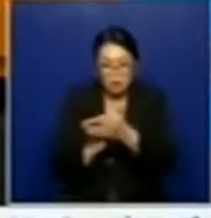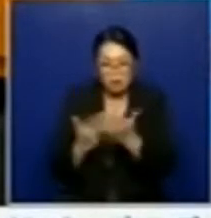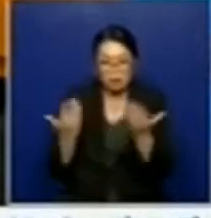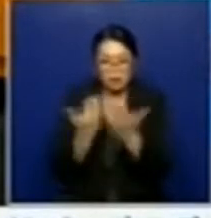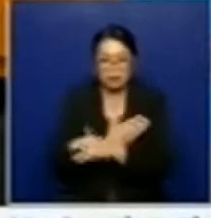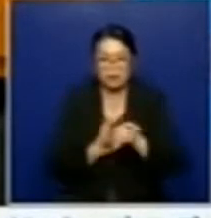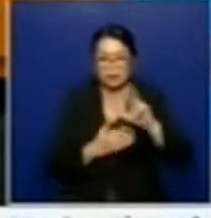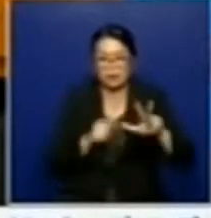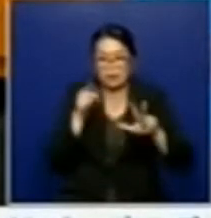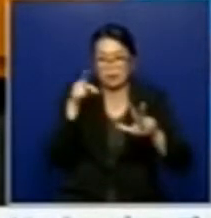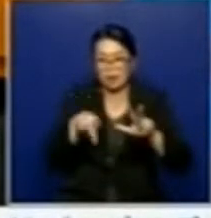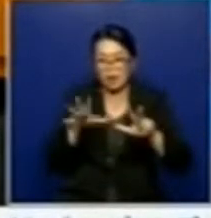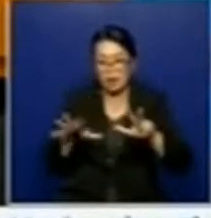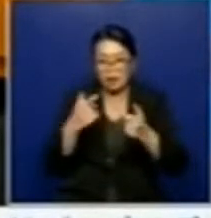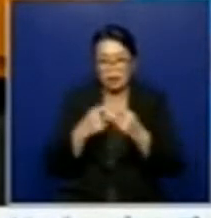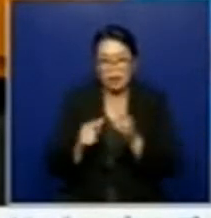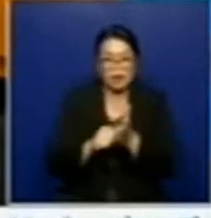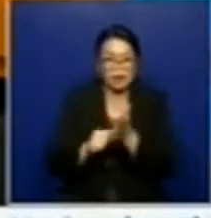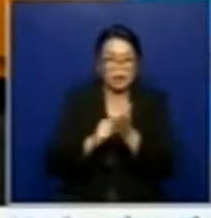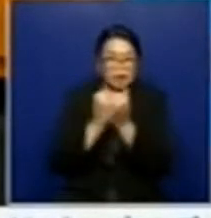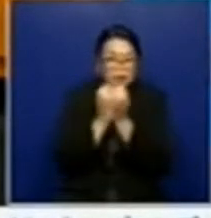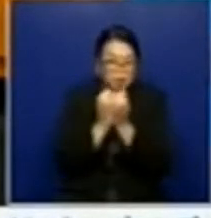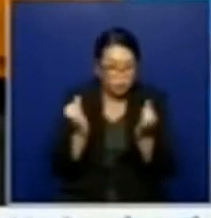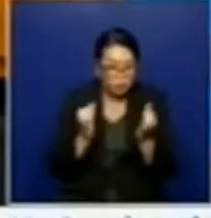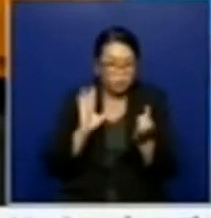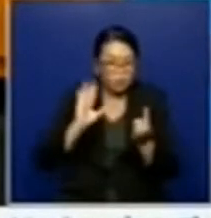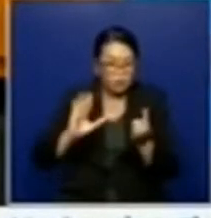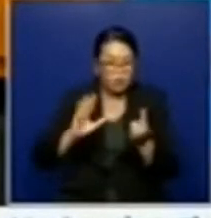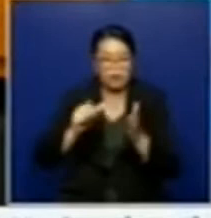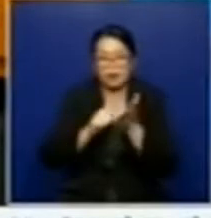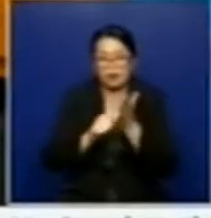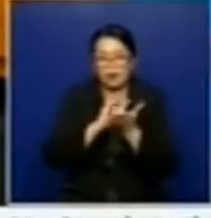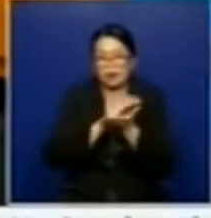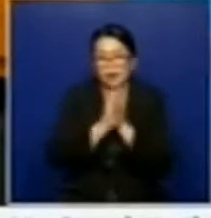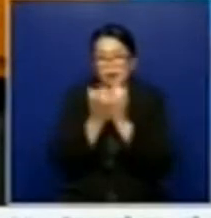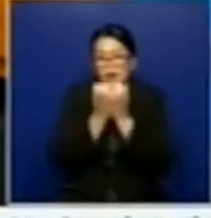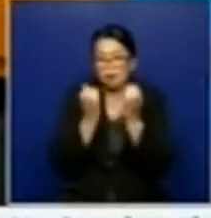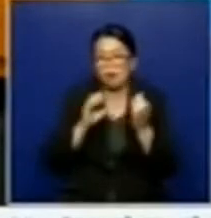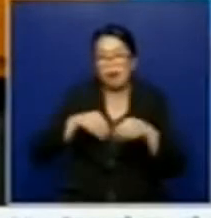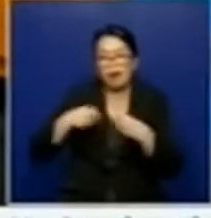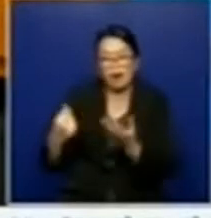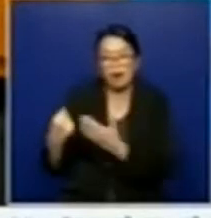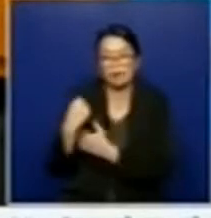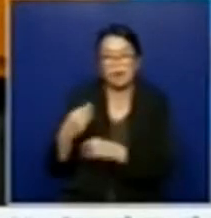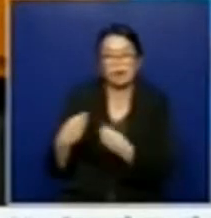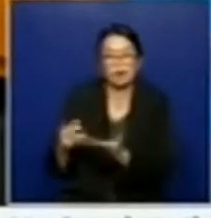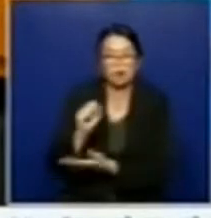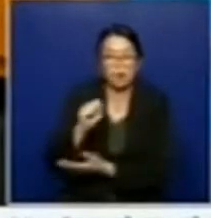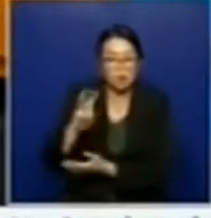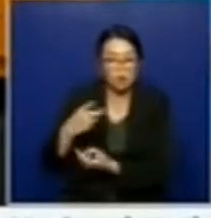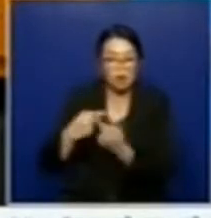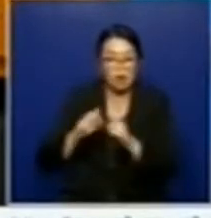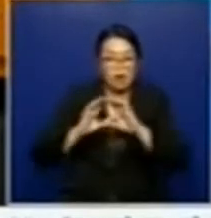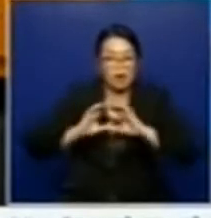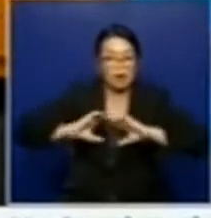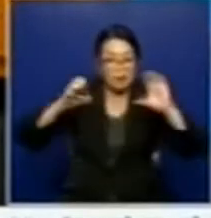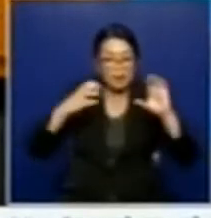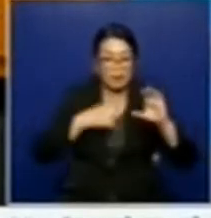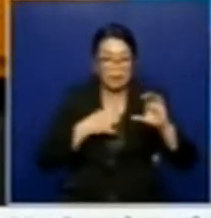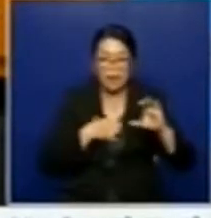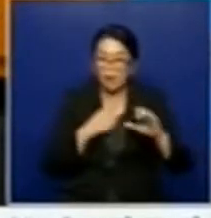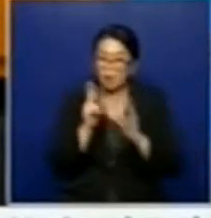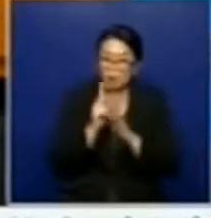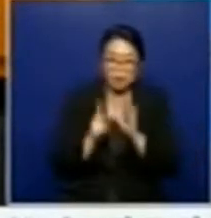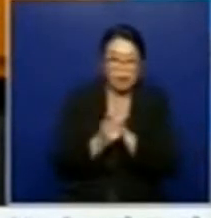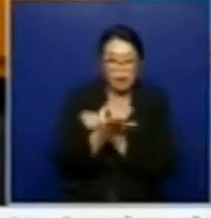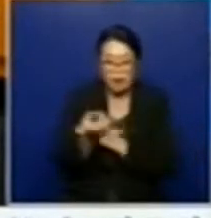โดยสรุปแล้วก็ยังให้อำนาจการแก้รัฐธรรมนูญหรืออำนาจการยับยั้งของการแก้รัฐธรรมนูญกับสว.อยู่ดีรัฐบาลอยากได้กฎหมายอะไรปกติก็ได้อยู่แล้วครับ